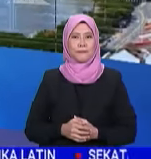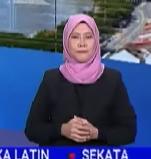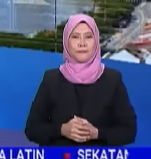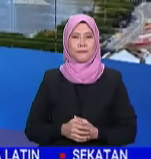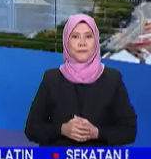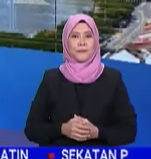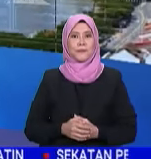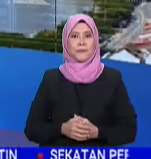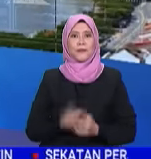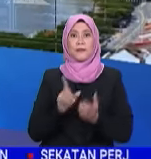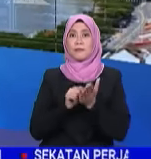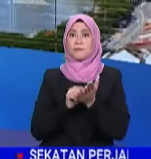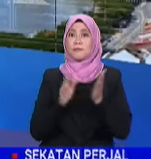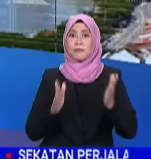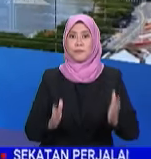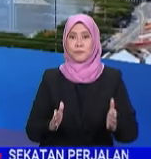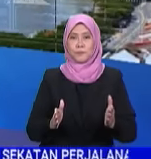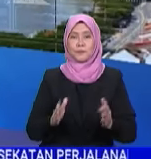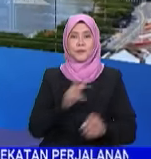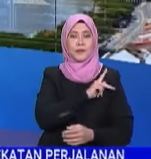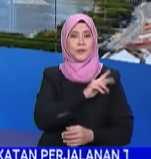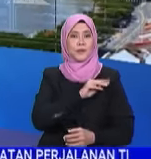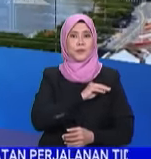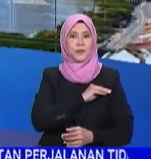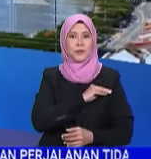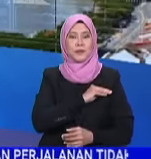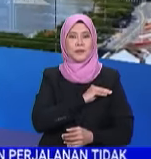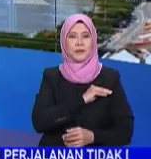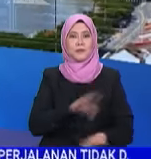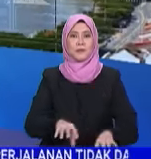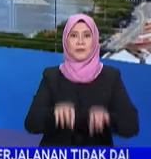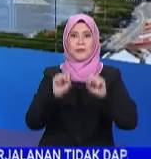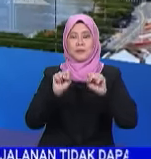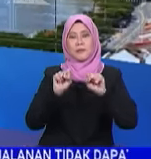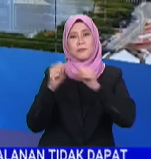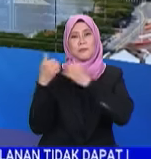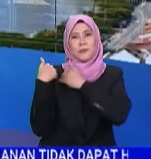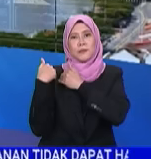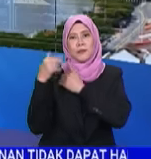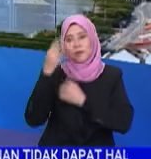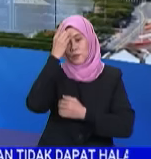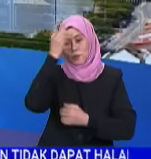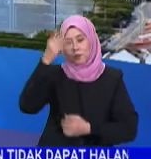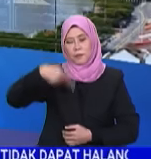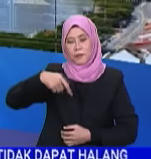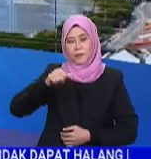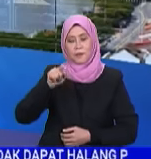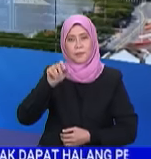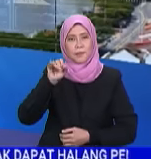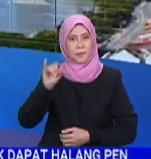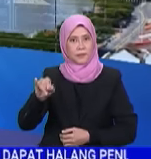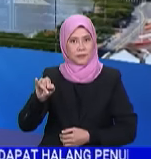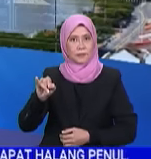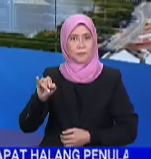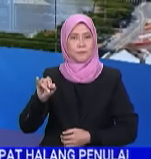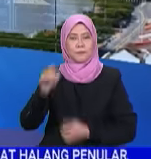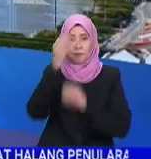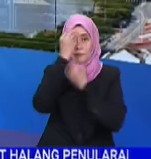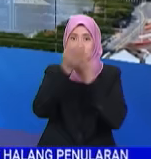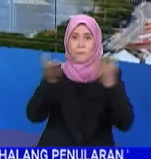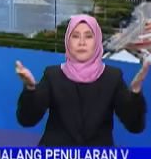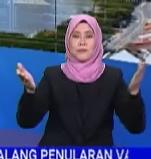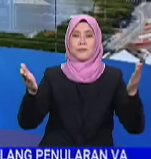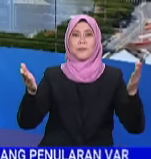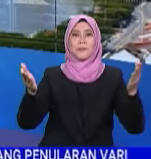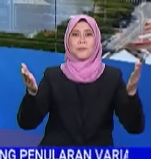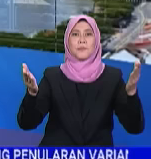itu dalam sidang media dilunduk ketua menteri merangkap pengerusi gabungan Parti Sarawak Datuk patinggi Tan Sri Abang Johari tonopeng memaklumkan